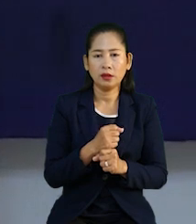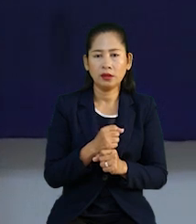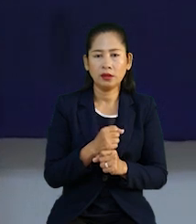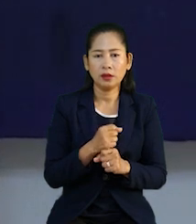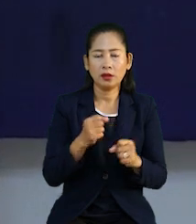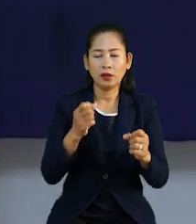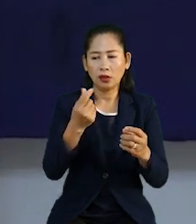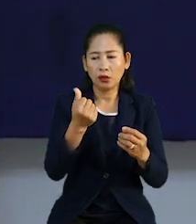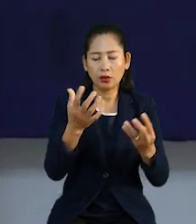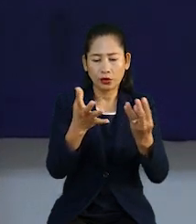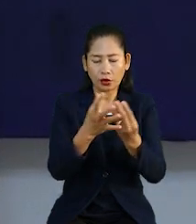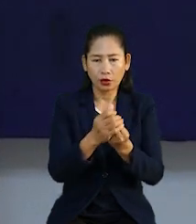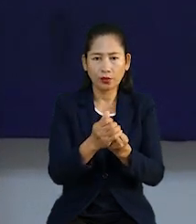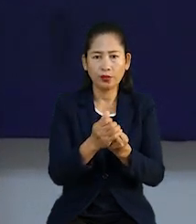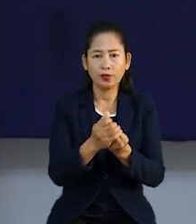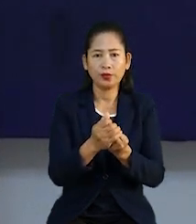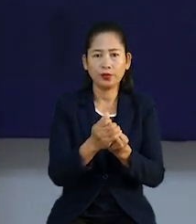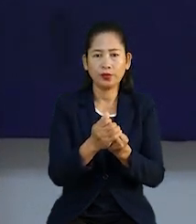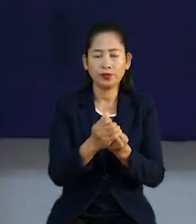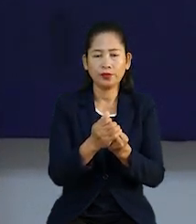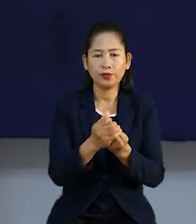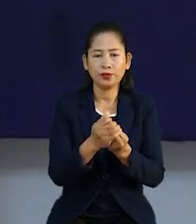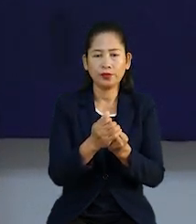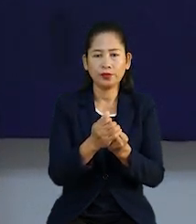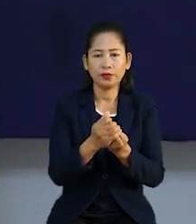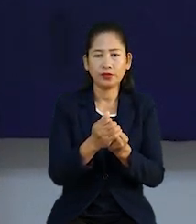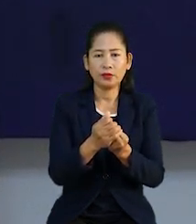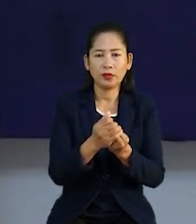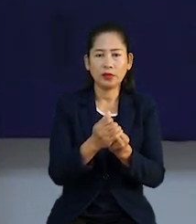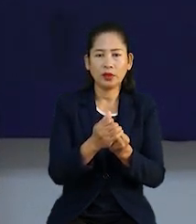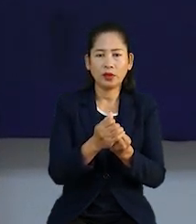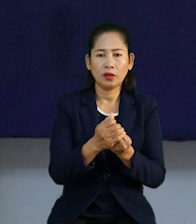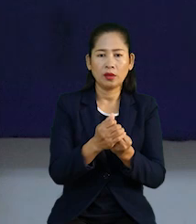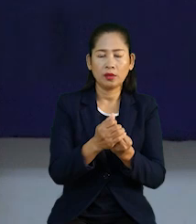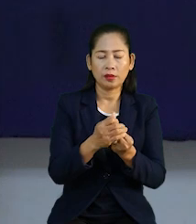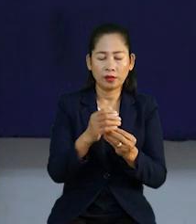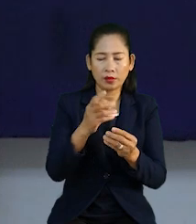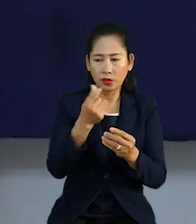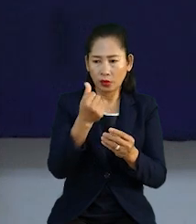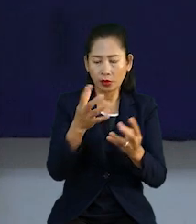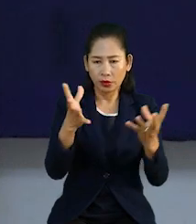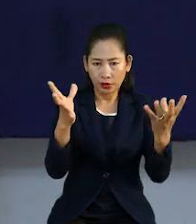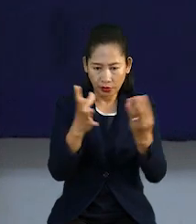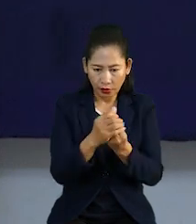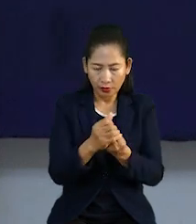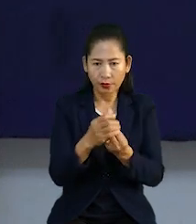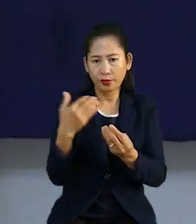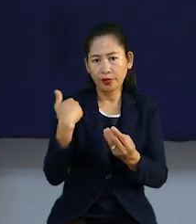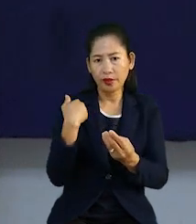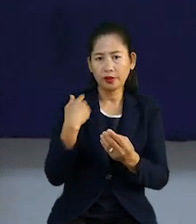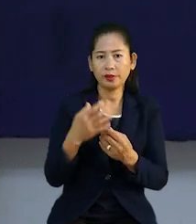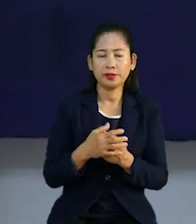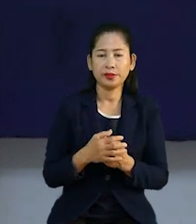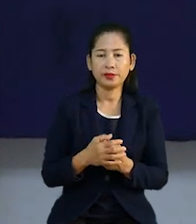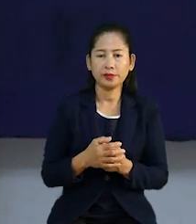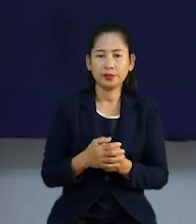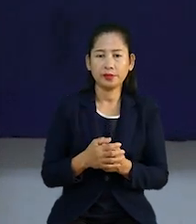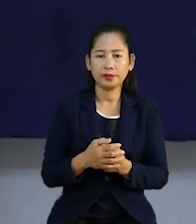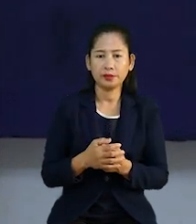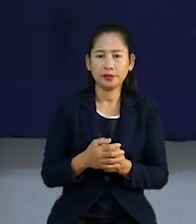Prạ xạ rộng cư miên đầm lấy. Nơi lùm hạt có cư prạ xạ rộng miên đầm lấy.